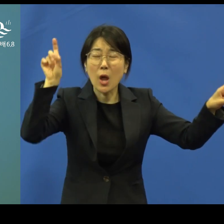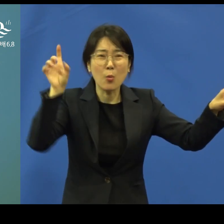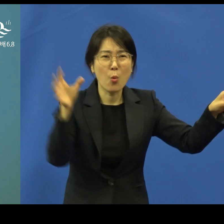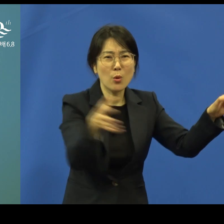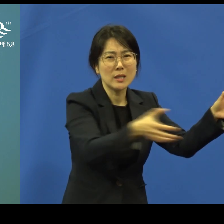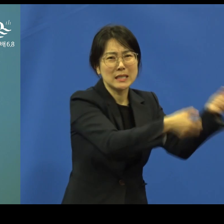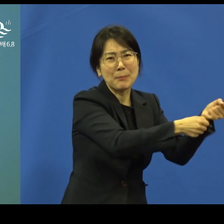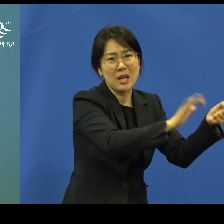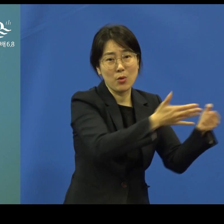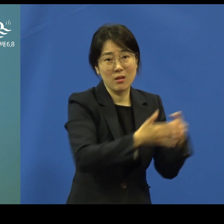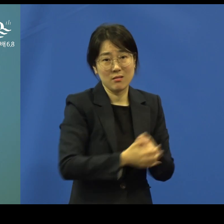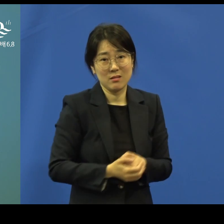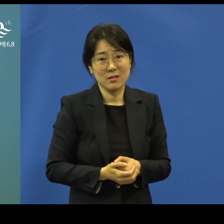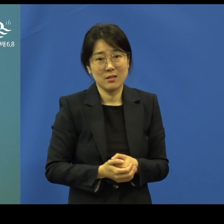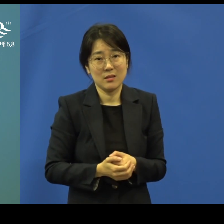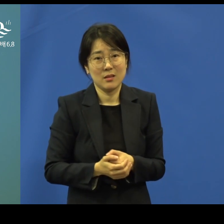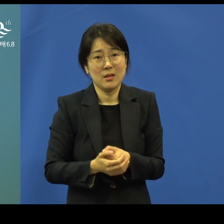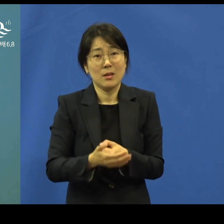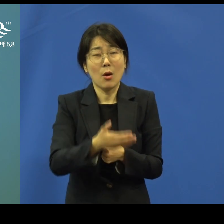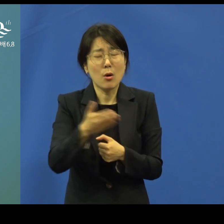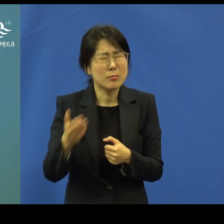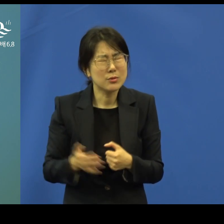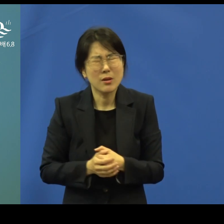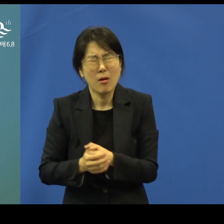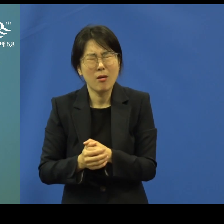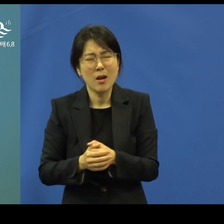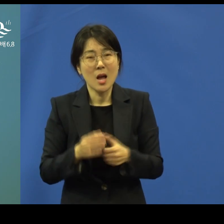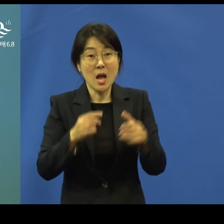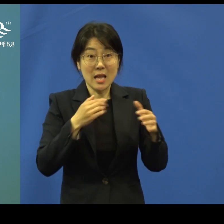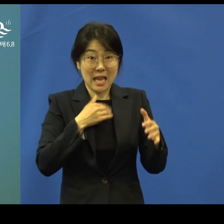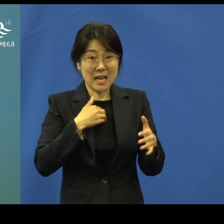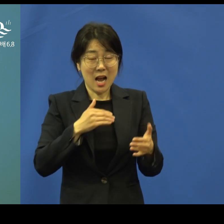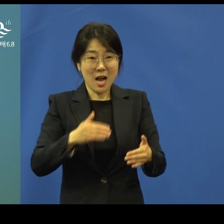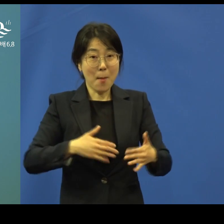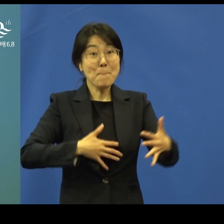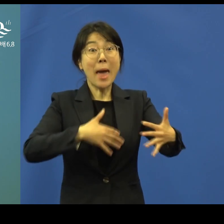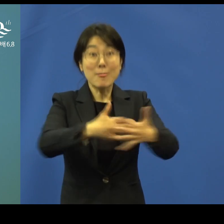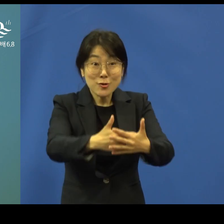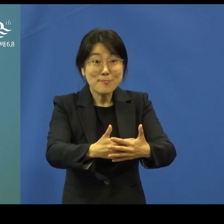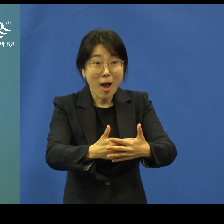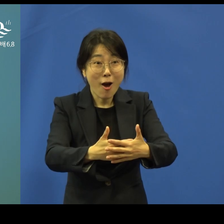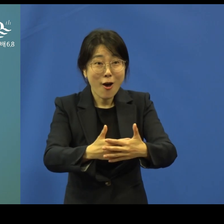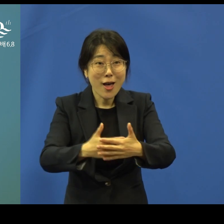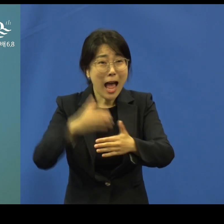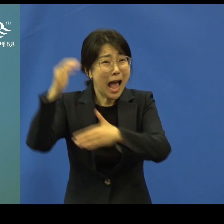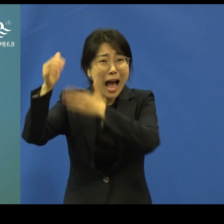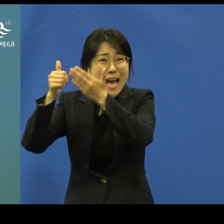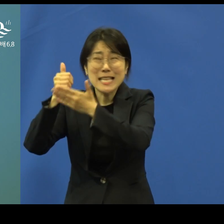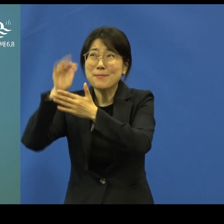물질적 풍요는 영적 갈망이 식어지게 하는 요인이 될 때만. 사람이 참 간사해요, 여러분.